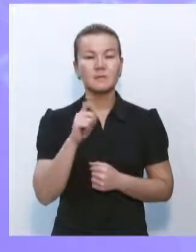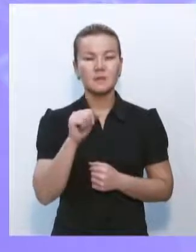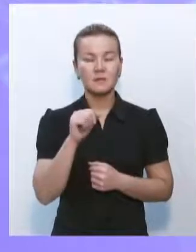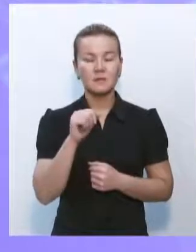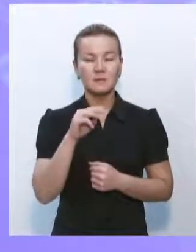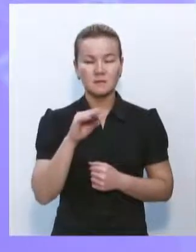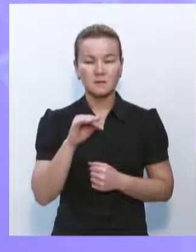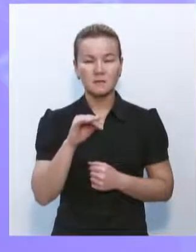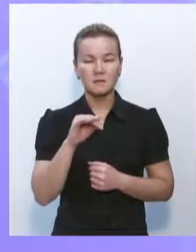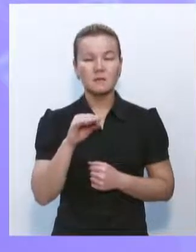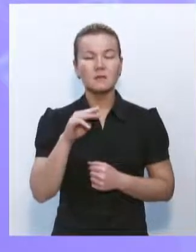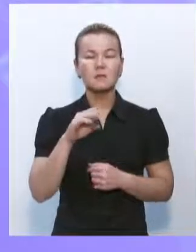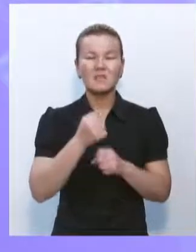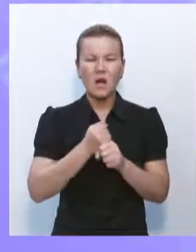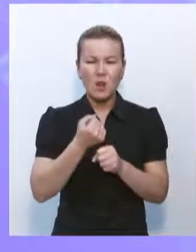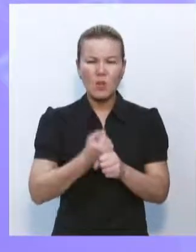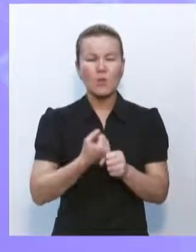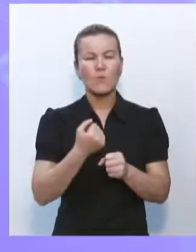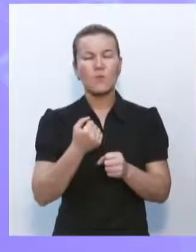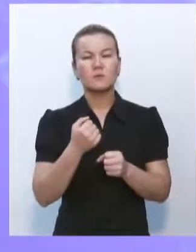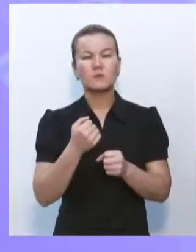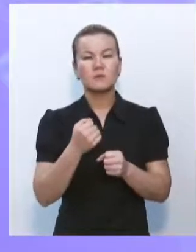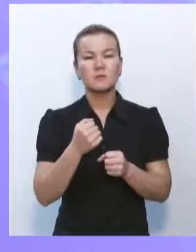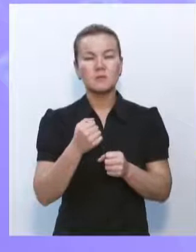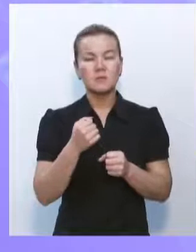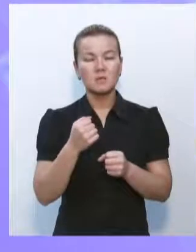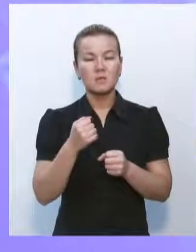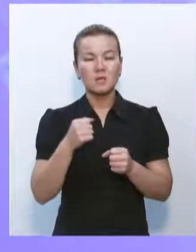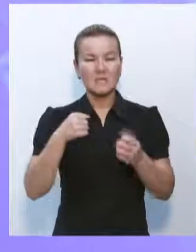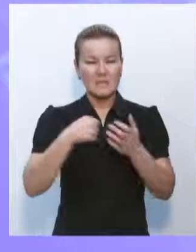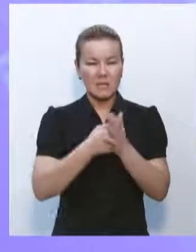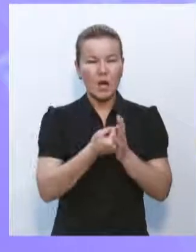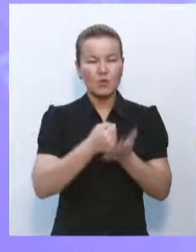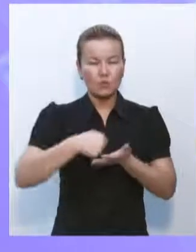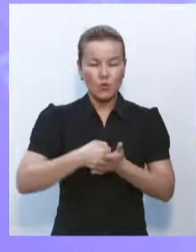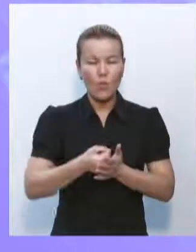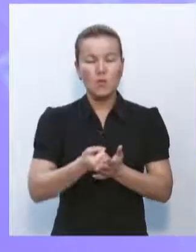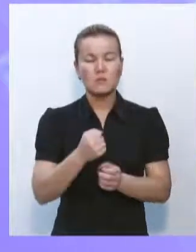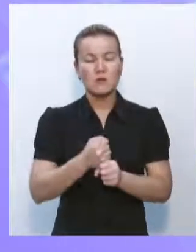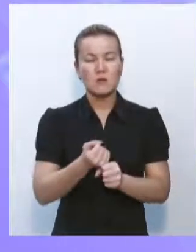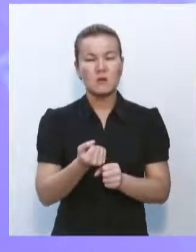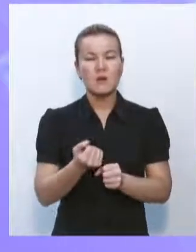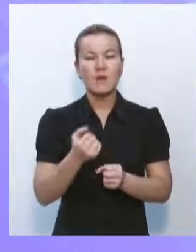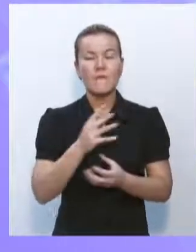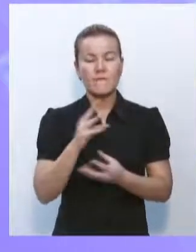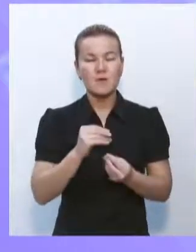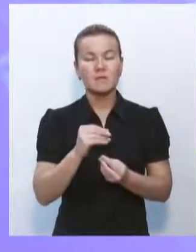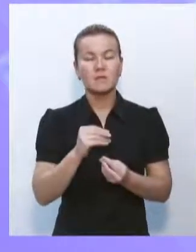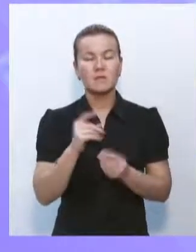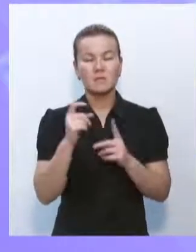– «толочь», «пихать» – буквально значит «толченое». Вывод.